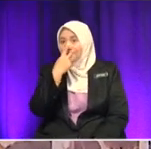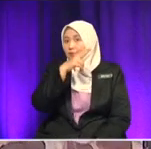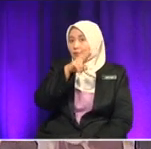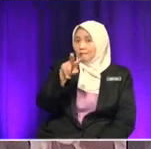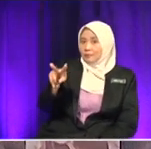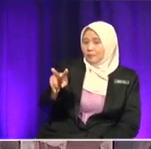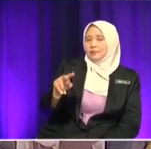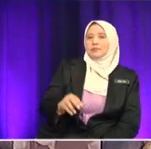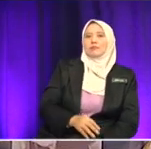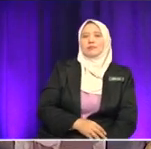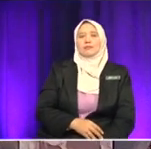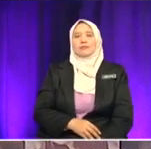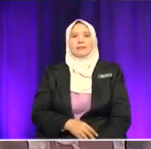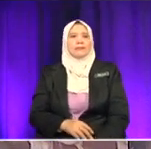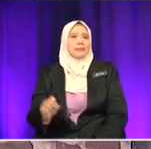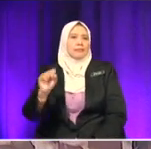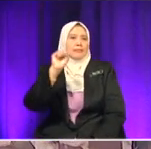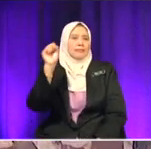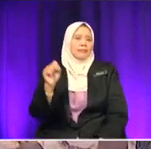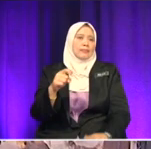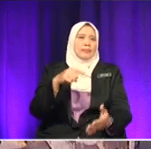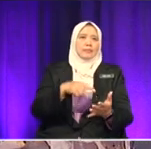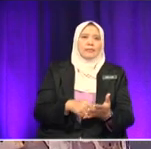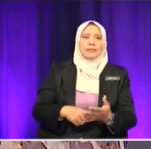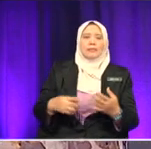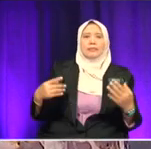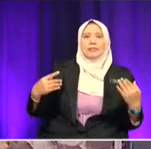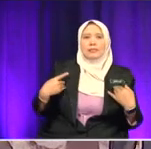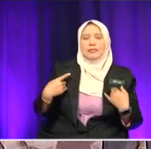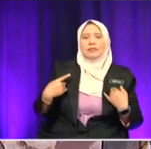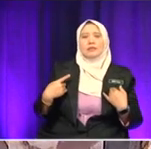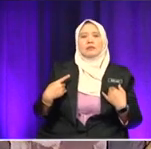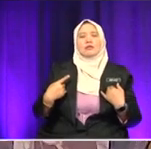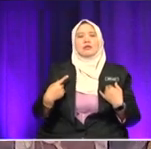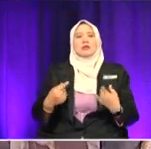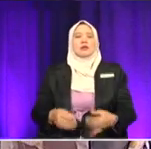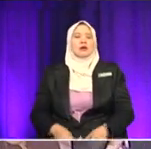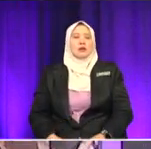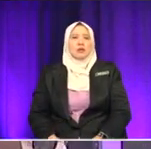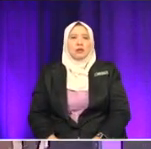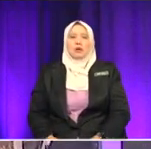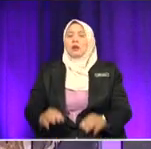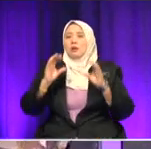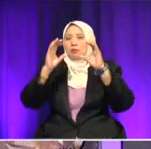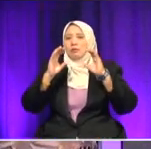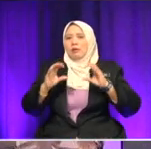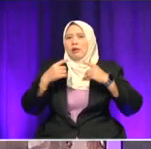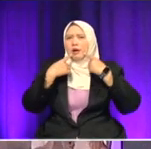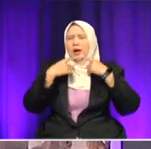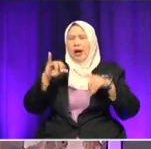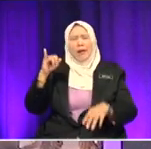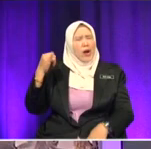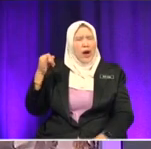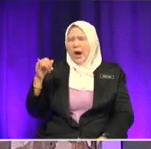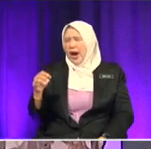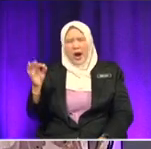memerhati. Okey, soalan pemerhatian ini adanya tips cikgu nak share sikit. Okey, soalan pemerhatian tak perlu fikir pun.